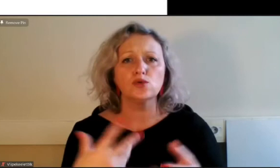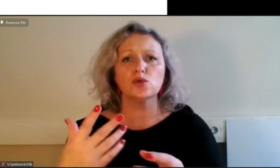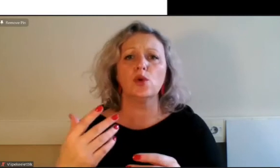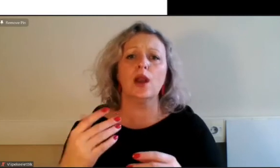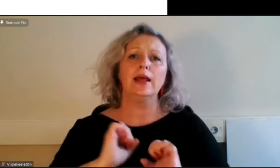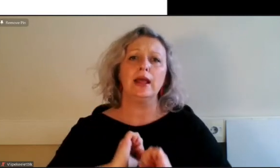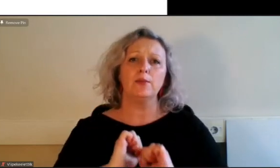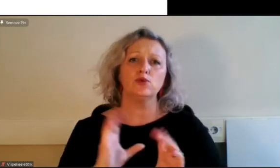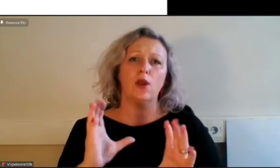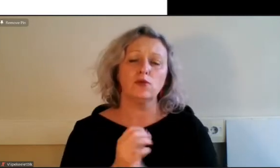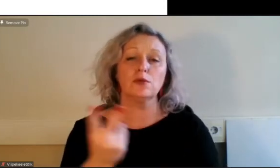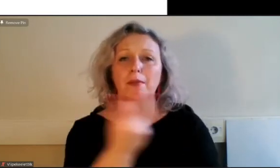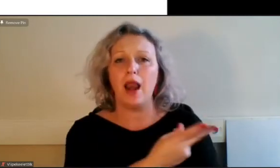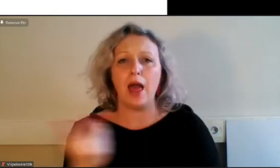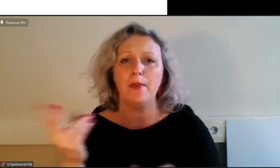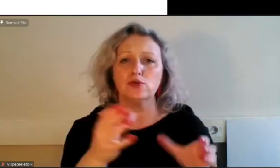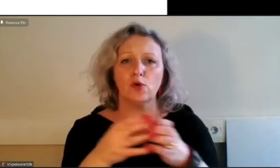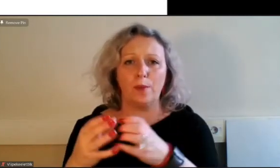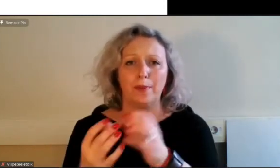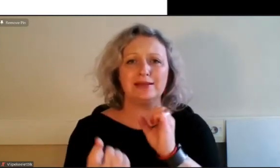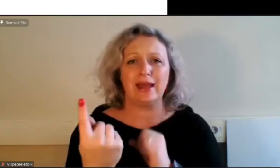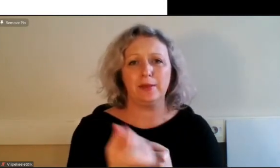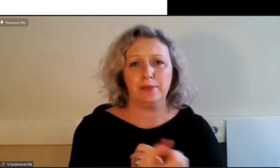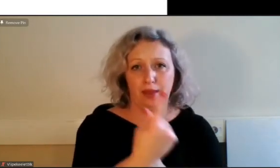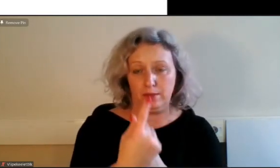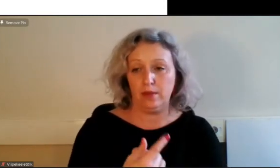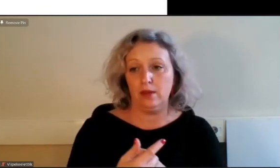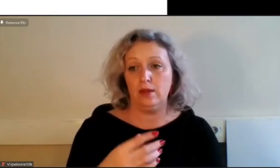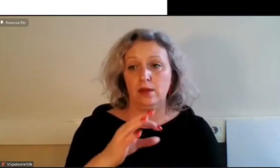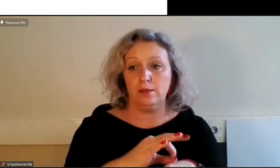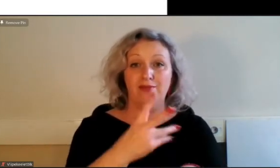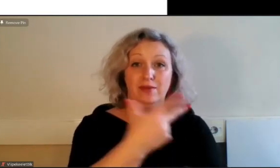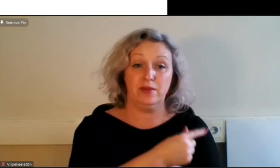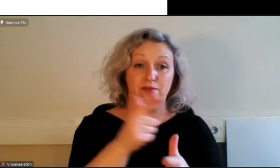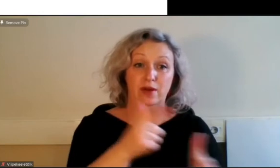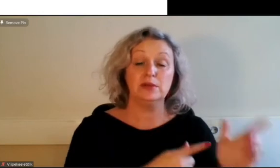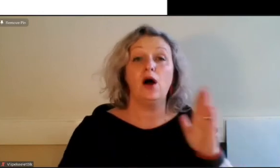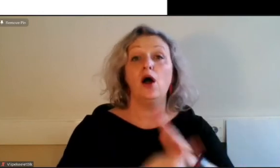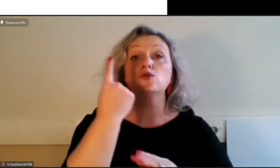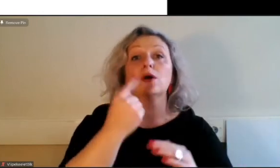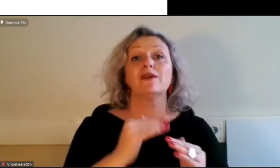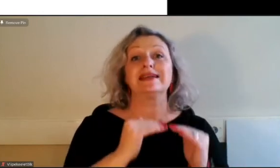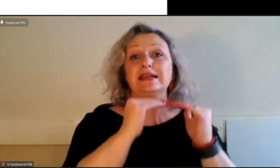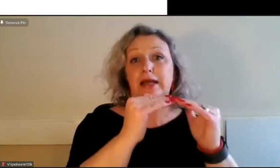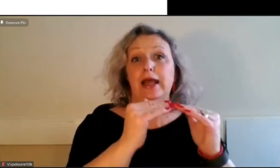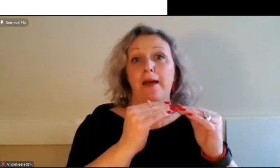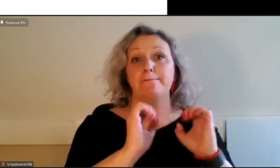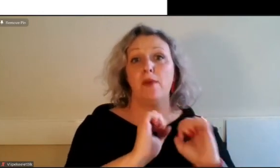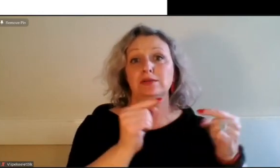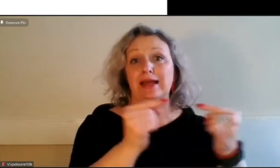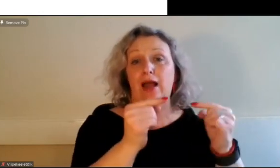Kõige kõrgem, väga kõrge ja väga ühtlane antikehade tase tekib nendel, kes on põdenud pluss 1